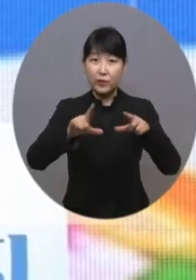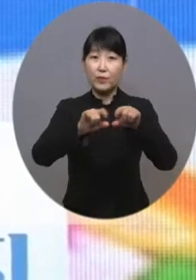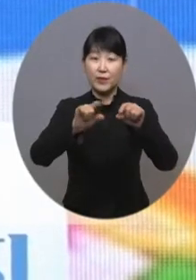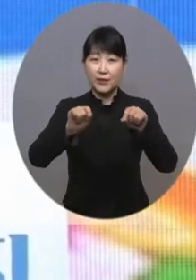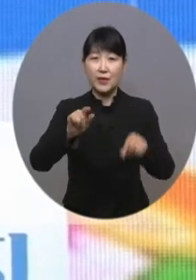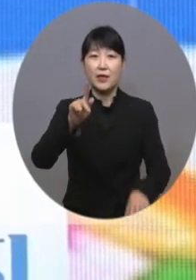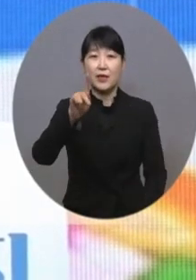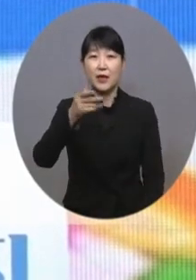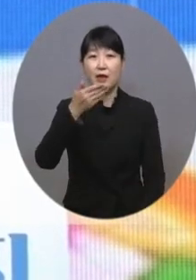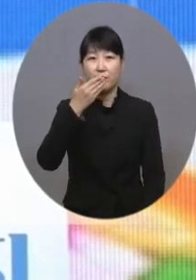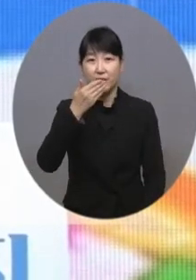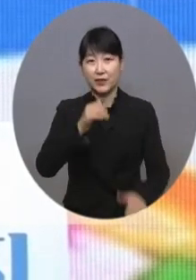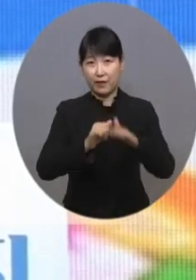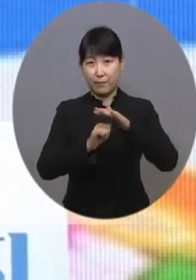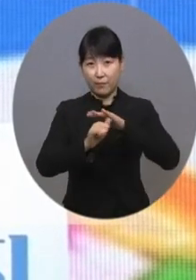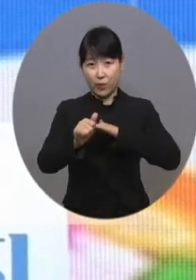주자로